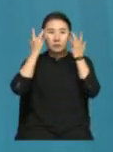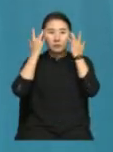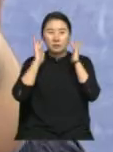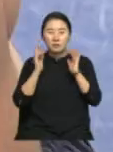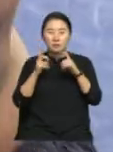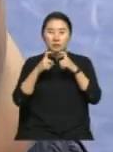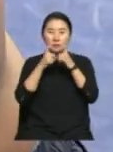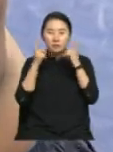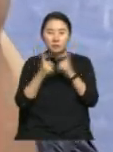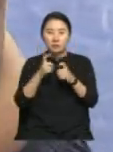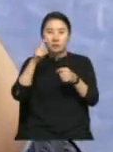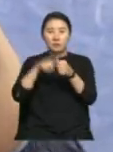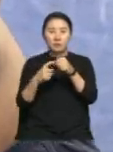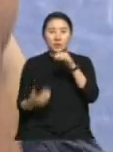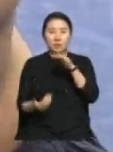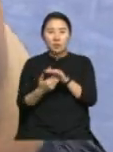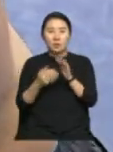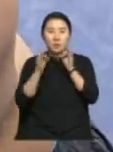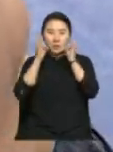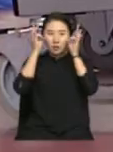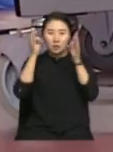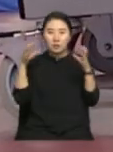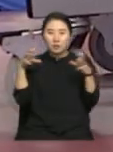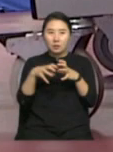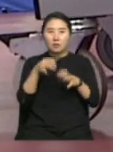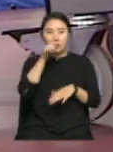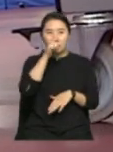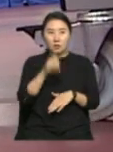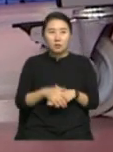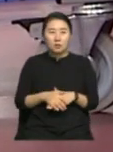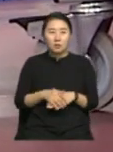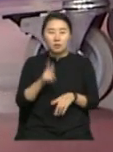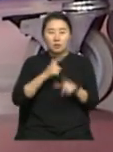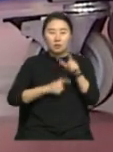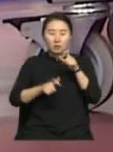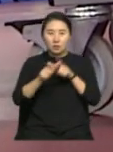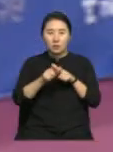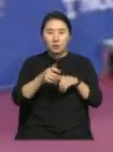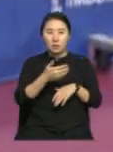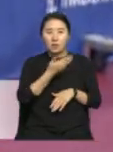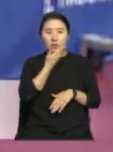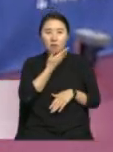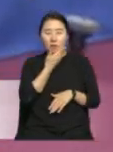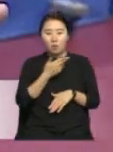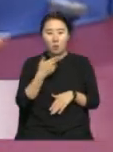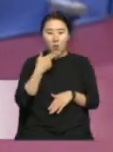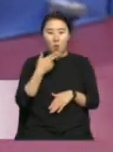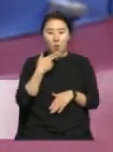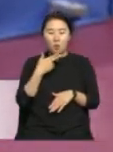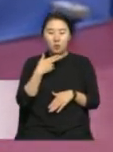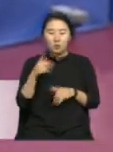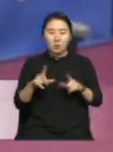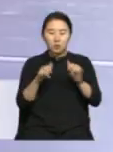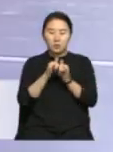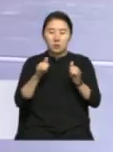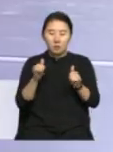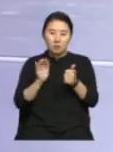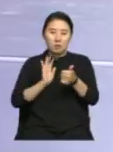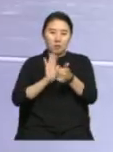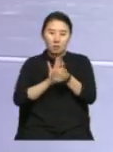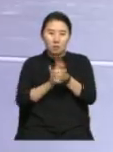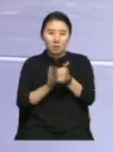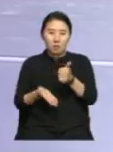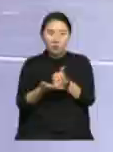땀에는 개인의 목표를 이루려는 노력이 담겨 있습니다. 여기에 한 가지 더 아낌없이 성원을 보내주는 주민들에 대한